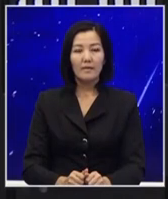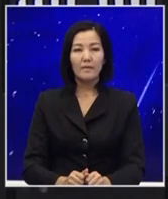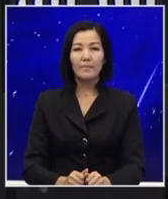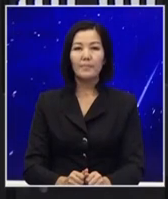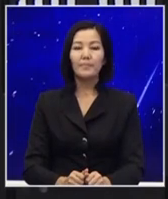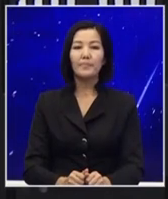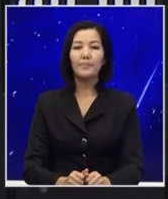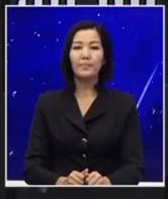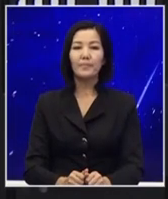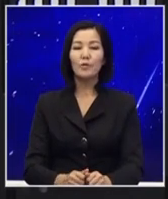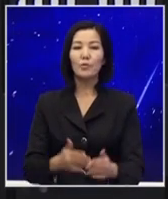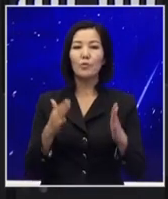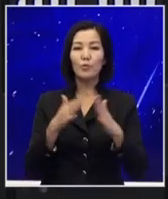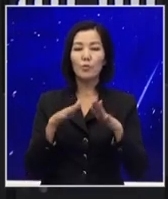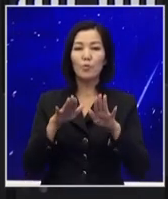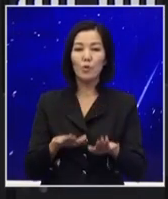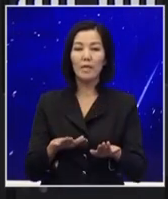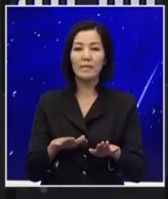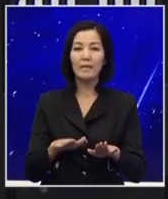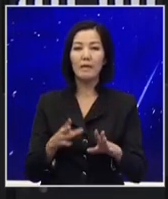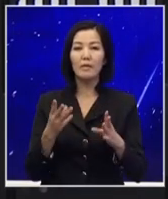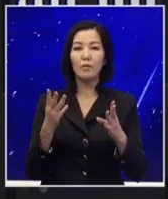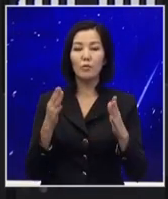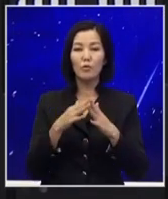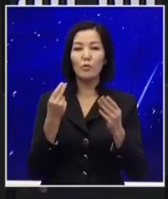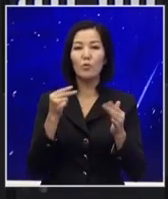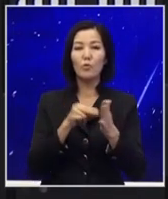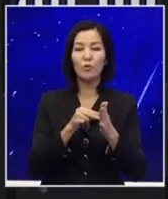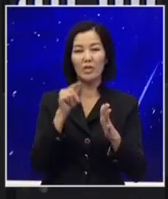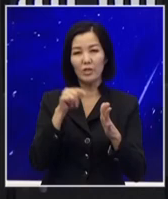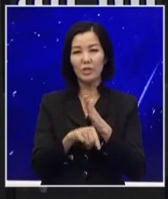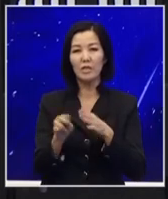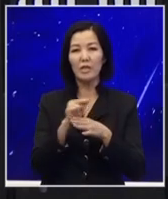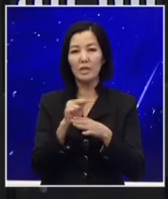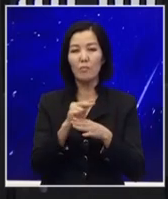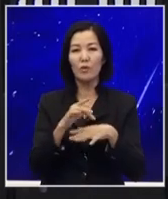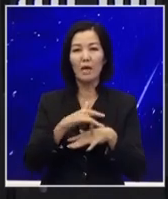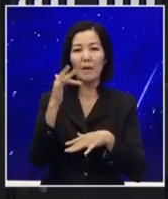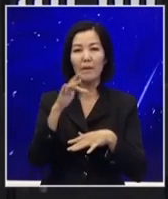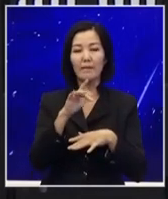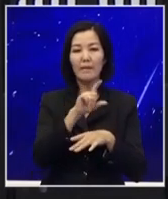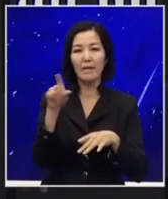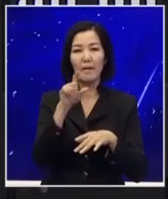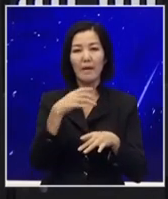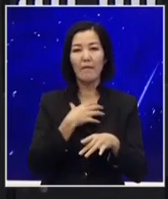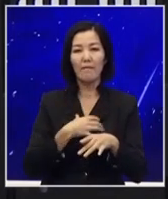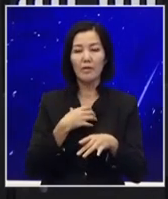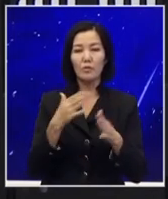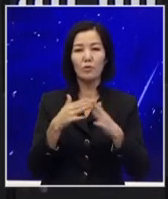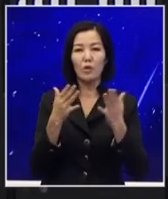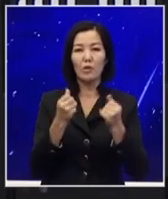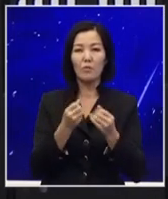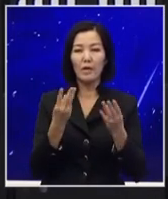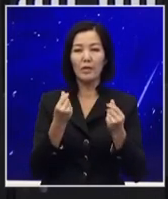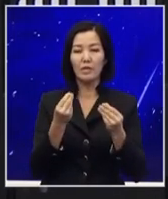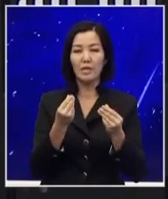Орналасқан аудандарына қарай тұрғын үйлердің құны әртүрлі. Ішкі ремонты мен қай қабатта орналасқаны да аса маңызды. Үй алушылардың қолындағы